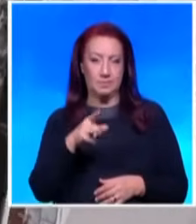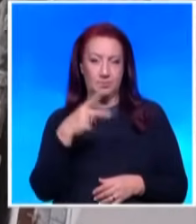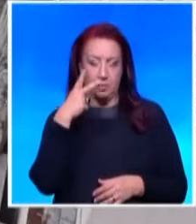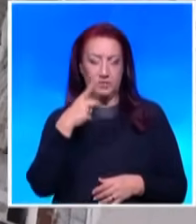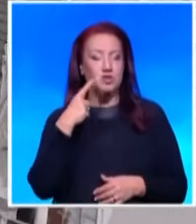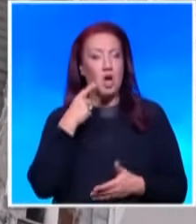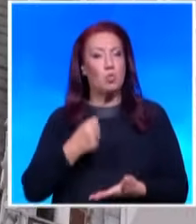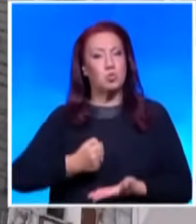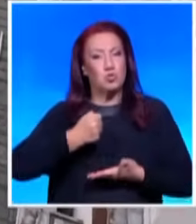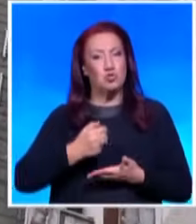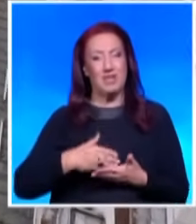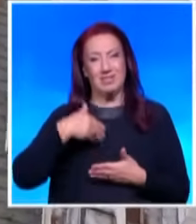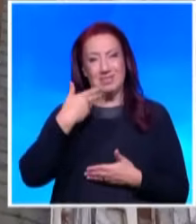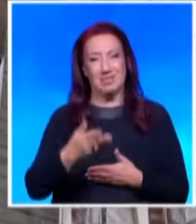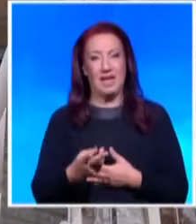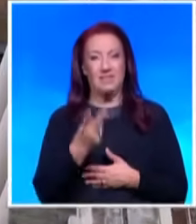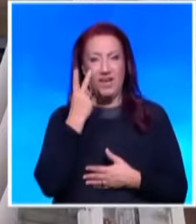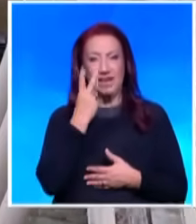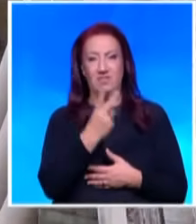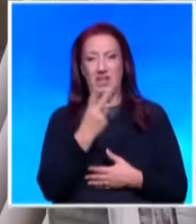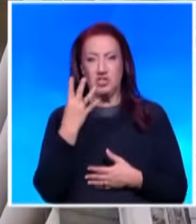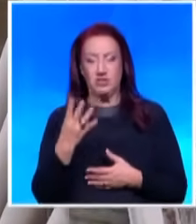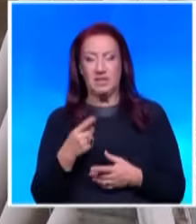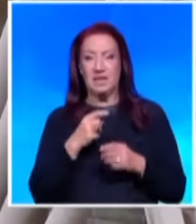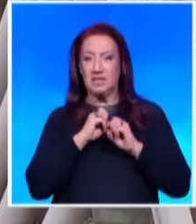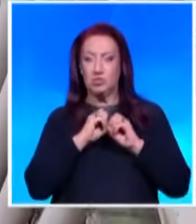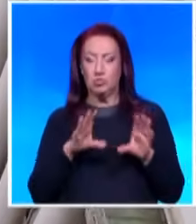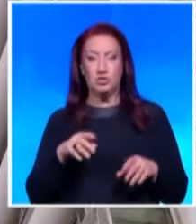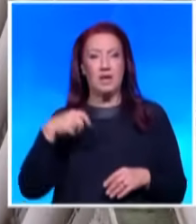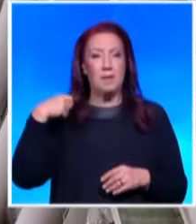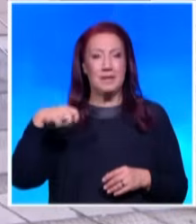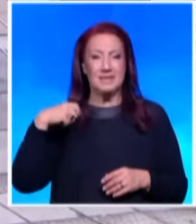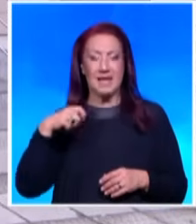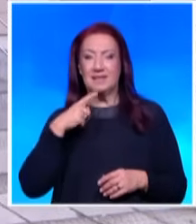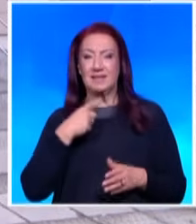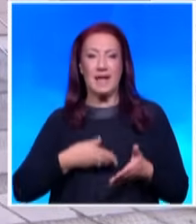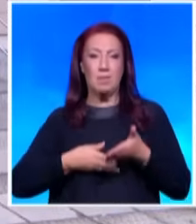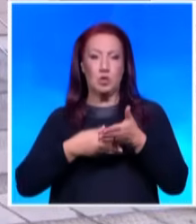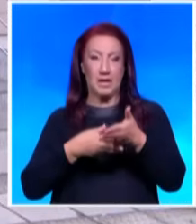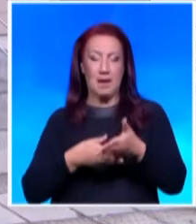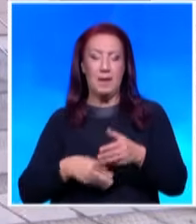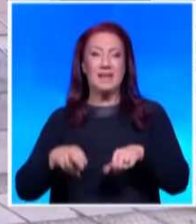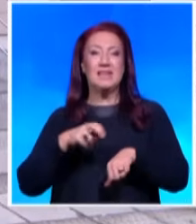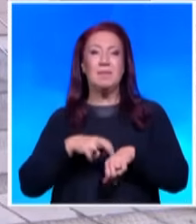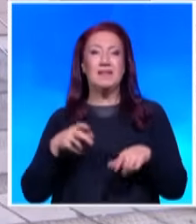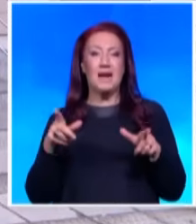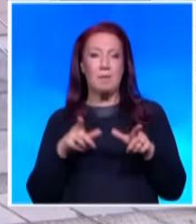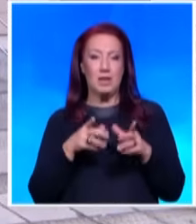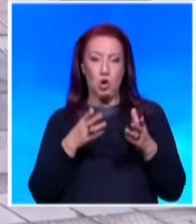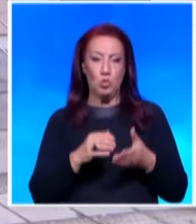за 2024-та, съобщи за BTV президентът на синдикат Подкрепа Димитър Манолов след среща в Министерския